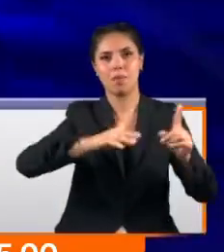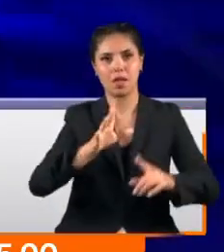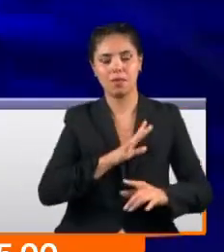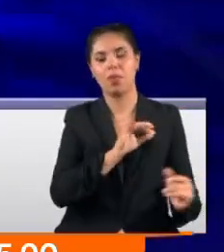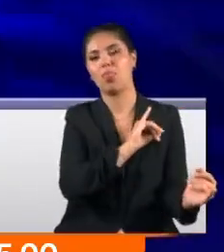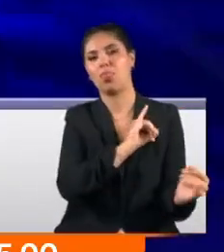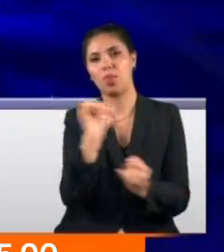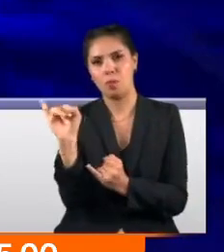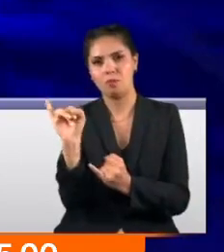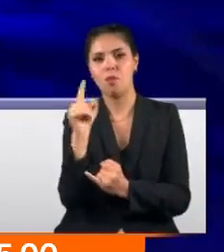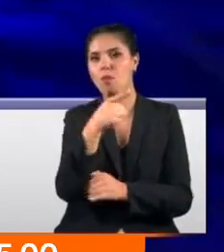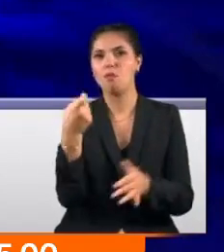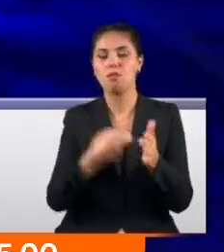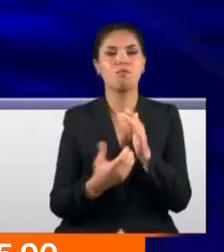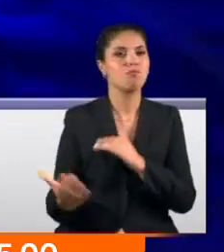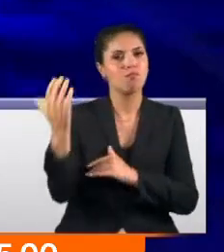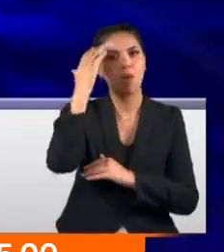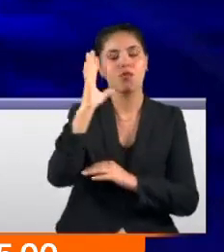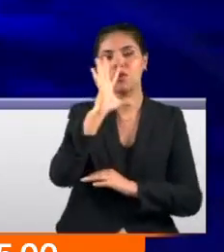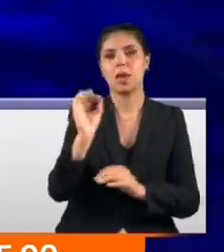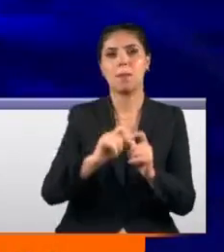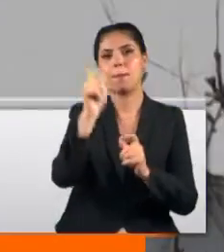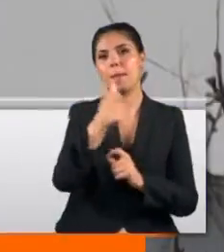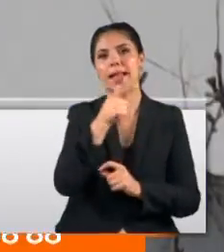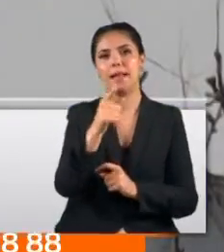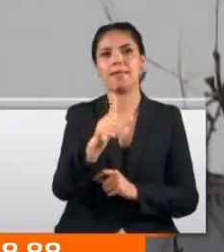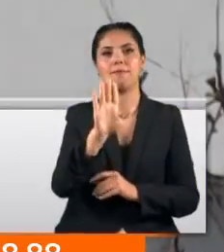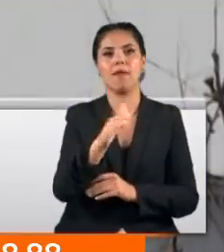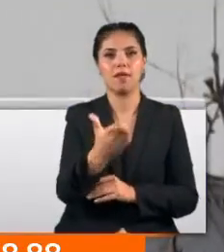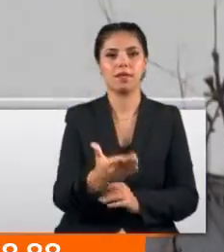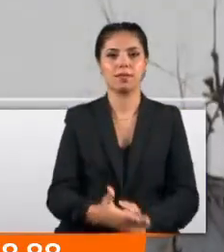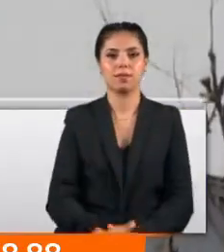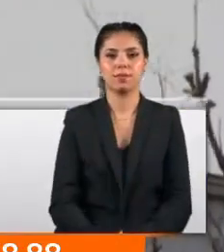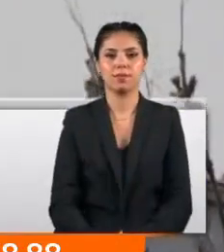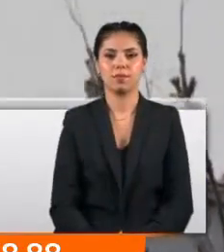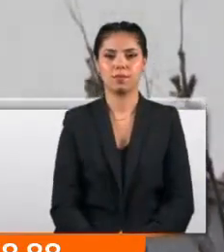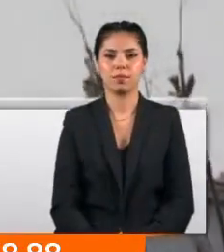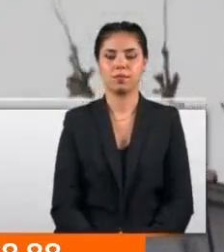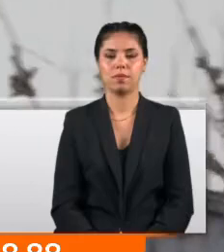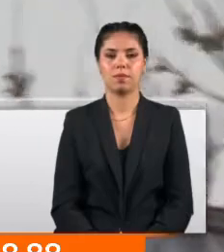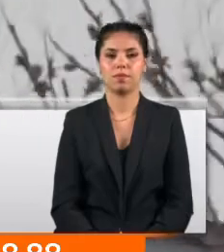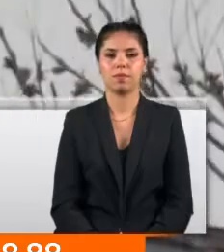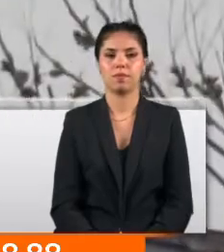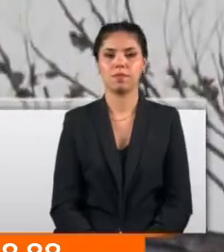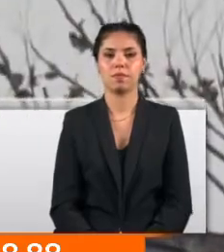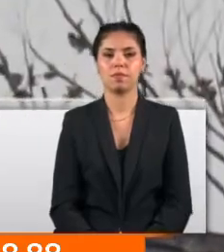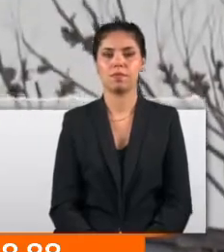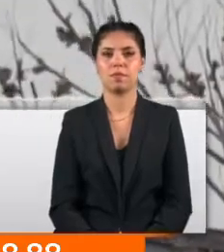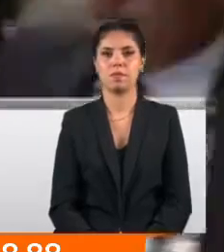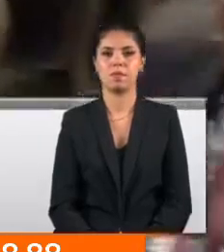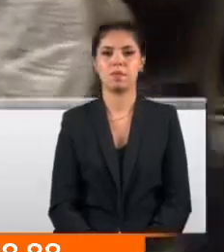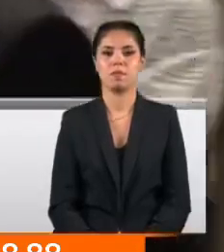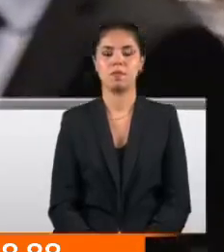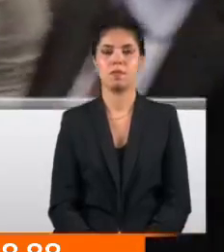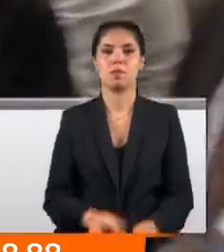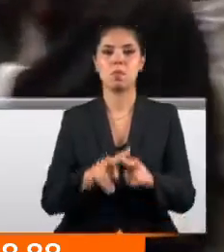göstermeye başladı. O isimlerin başında da Bilge Yılmaz var. Bilge Yılmaz inşallah ekonomimizi